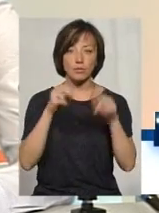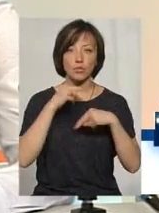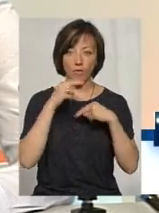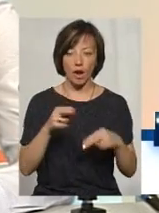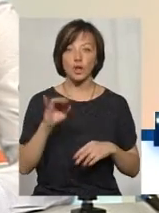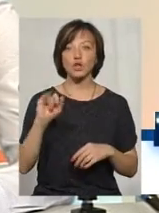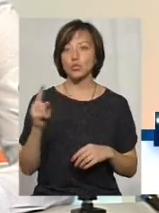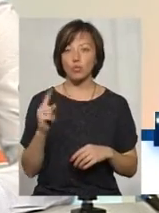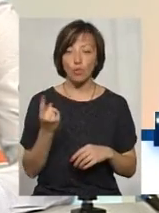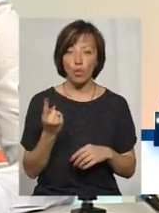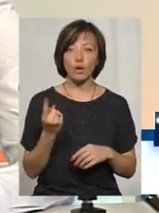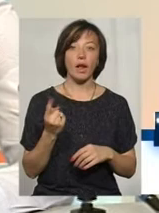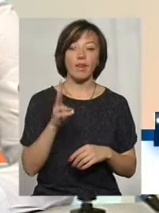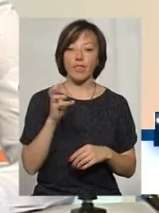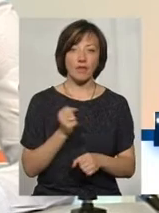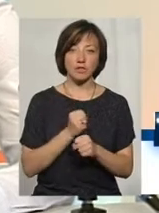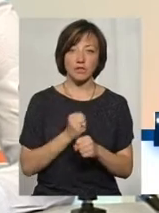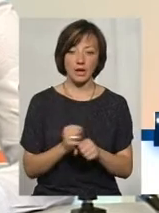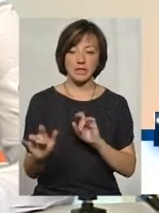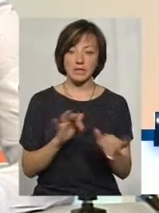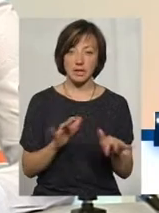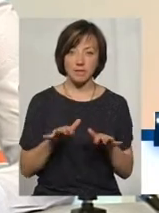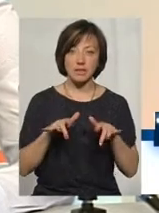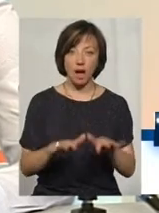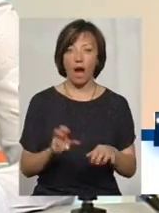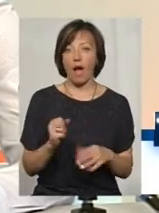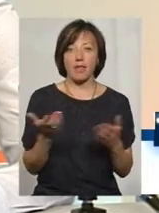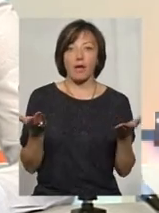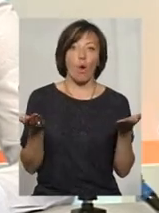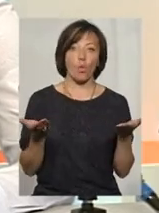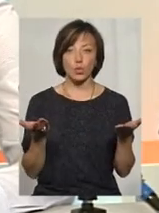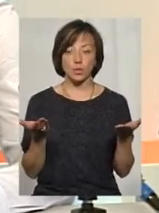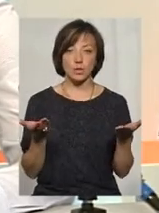увагу? І чому не вживати дієві кроки, а не якусь там